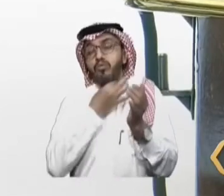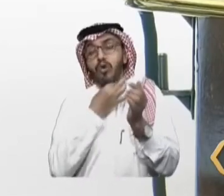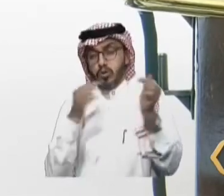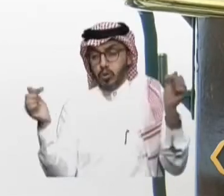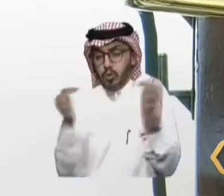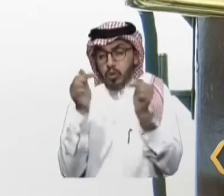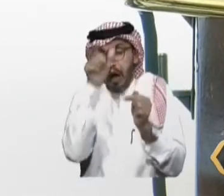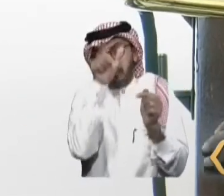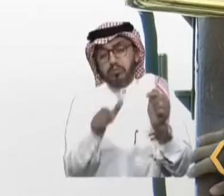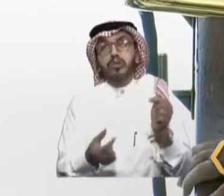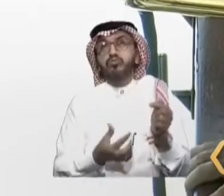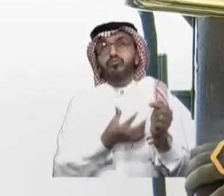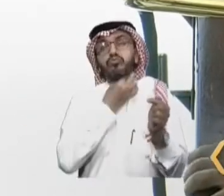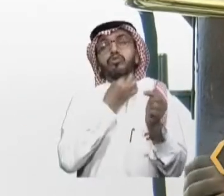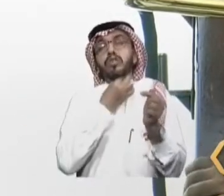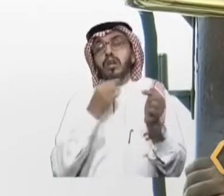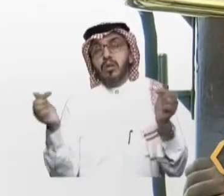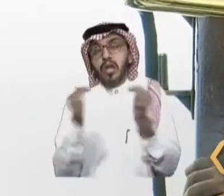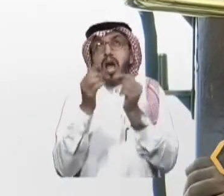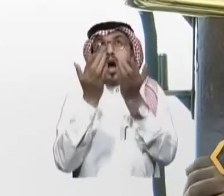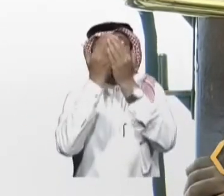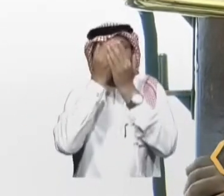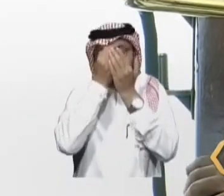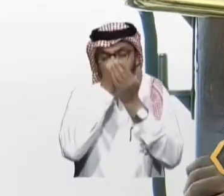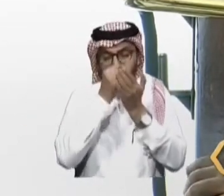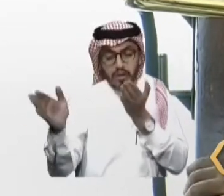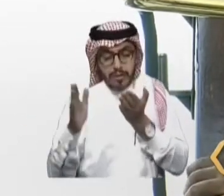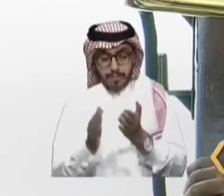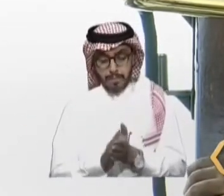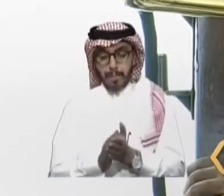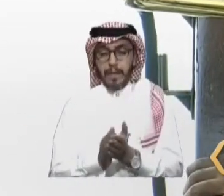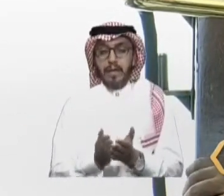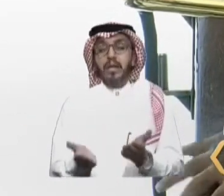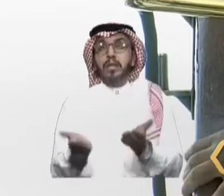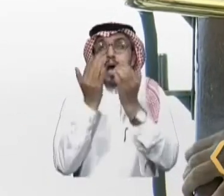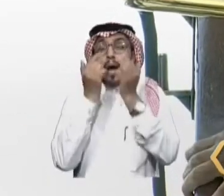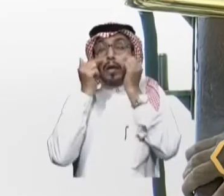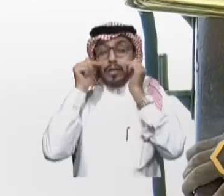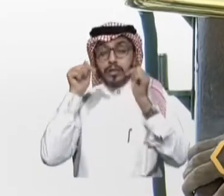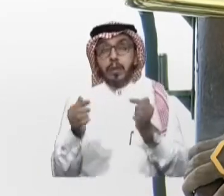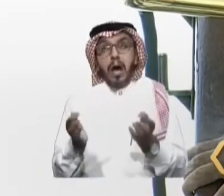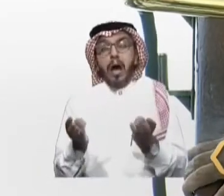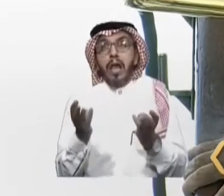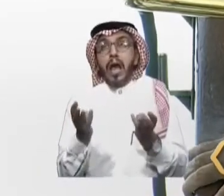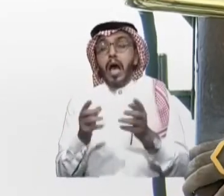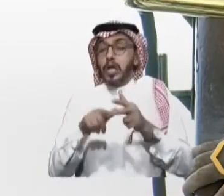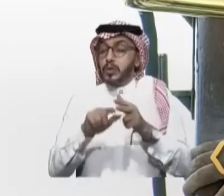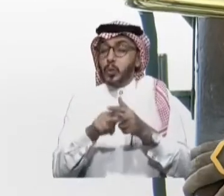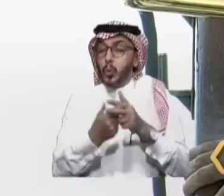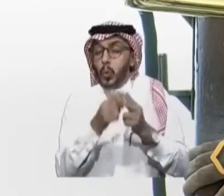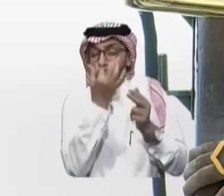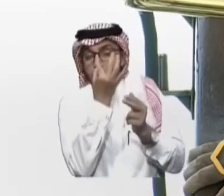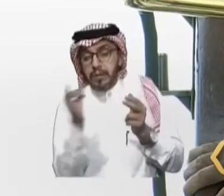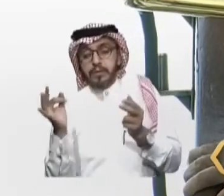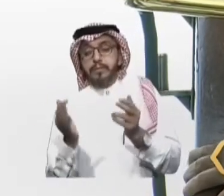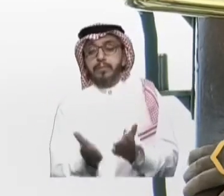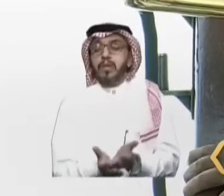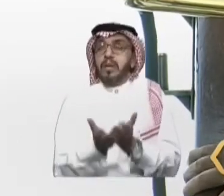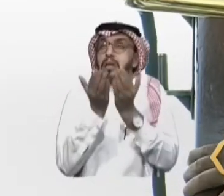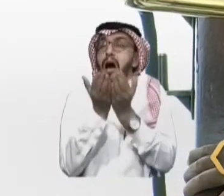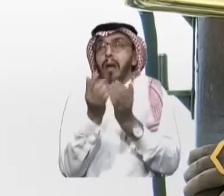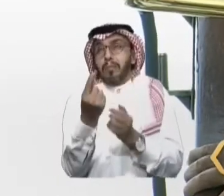نحور أعدائك وأعدائنا ونعوذ بك من شرورهم. اللهم يا حي يا قيوم أصلح لنا شأننا كله،